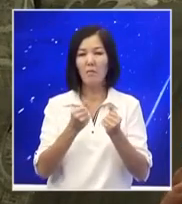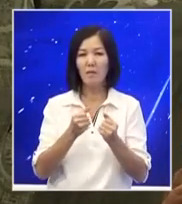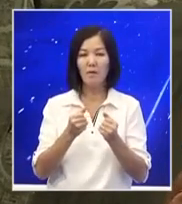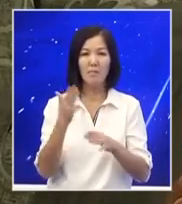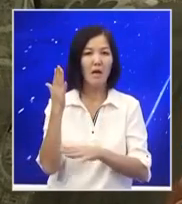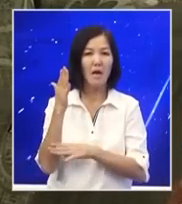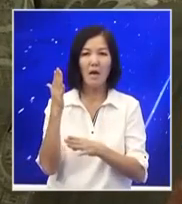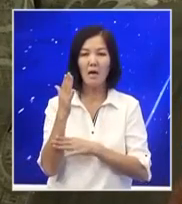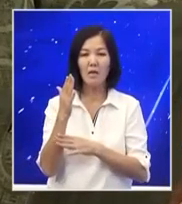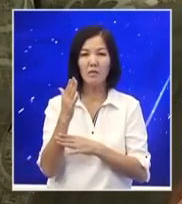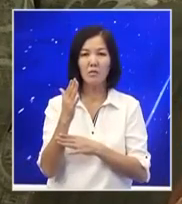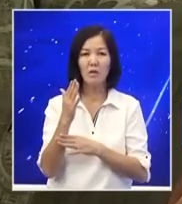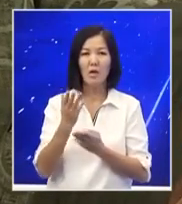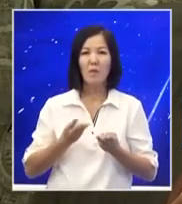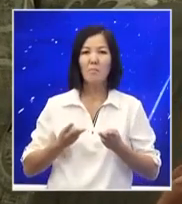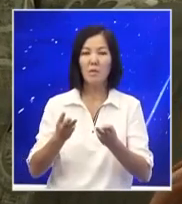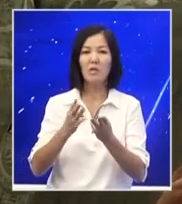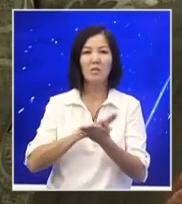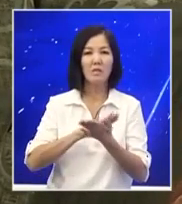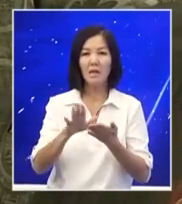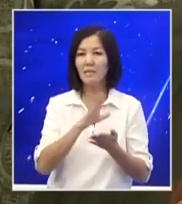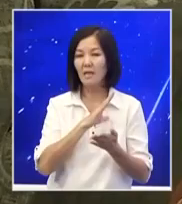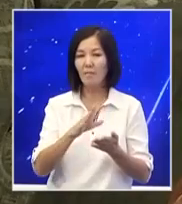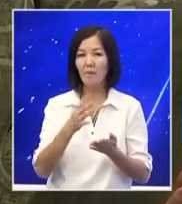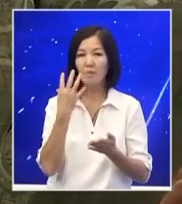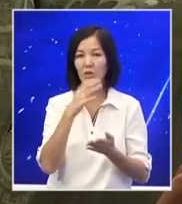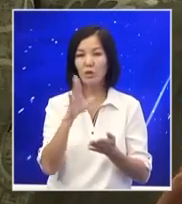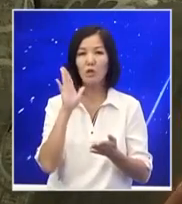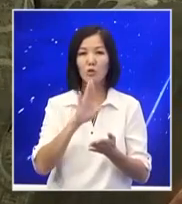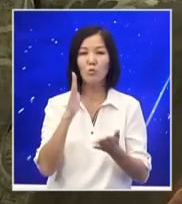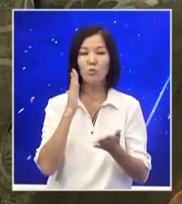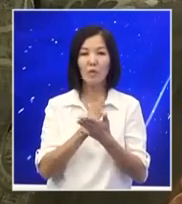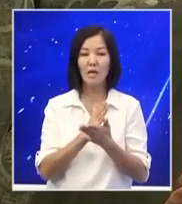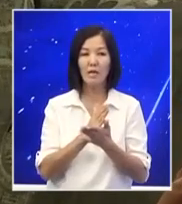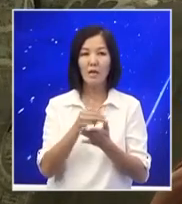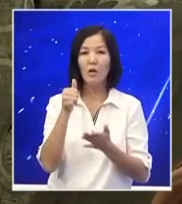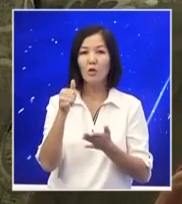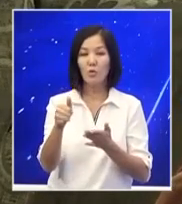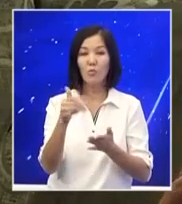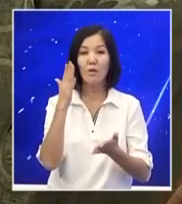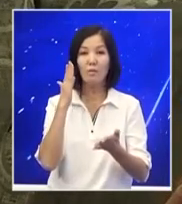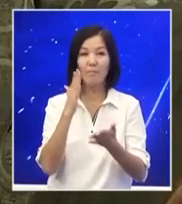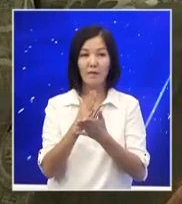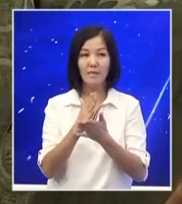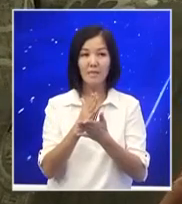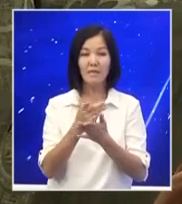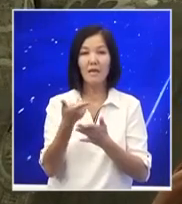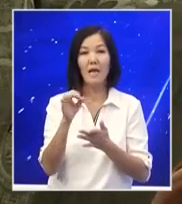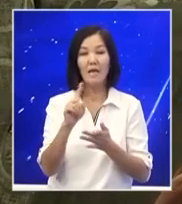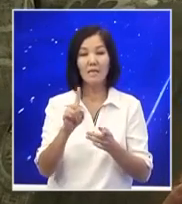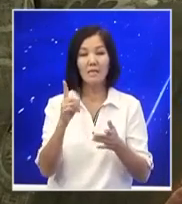алмаймын, күл шығармаймын. Ыстық суы бар. Кнопканы басса, газ жанып